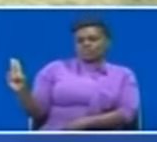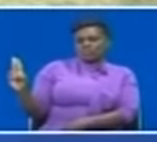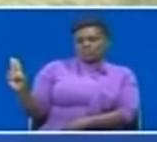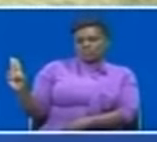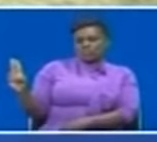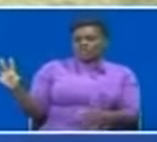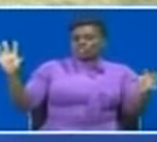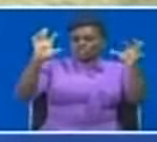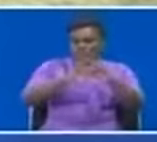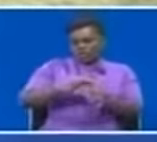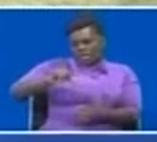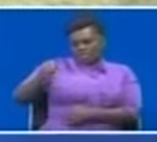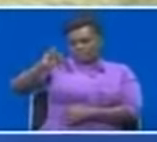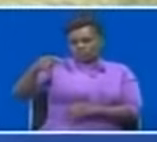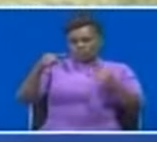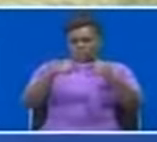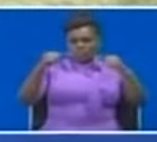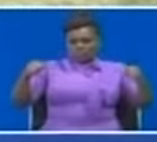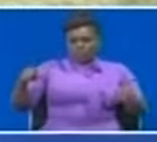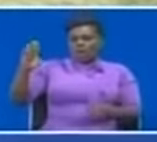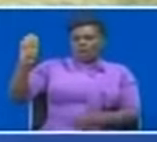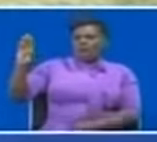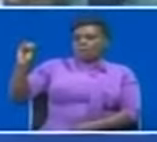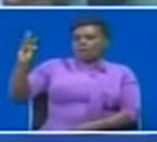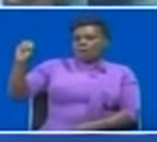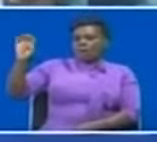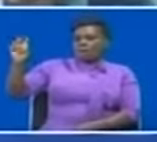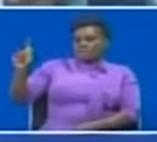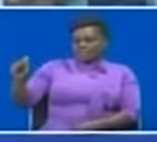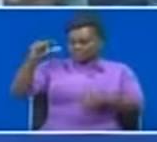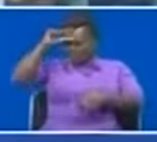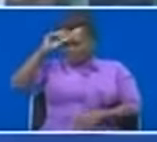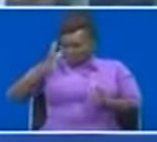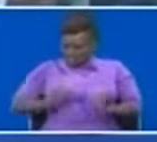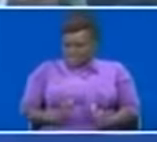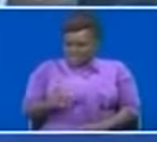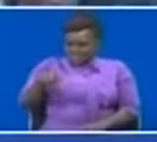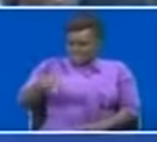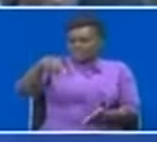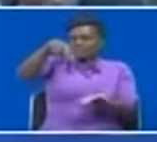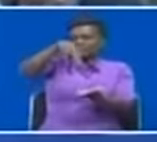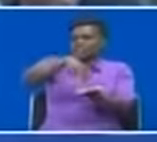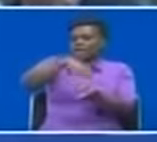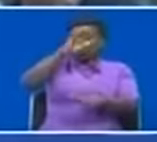Munya joins the other Jubilee rebel Bomet Governor Isaac Ruto, who has said he'll be seeking